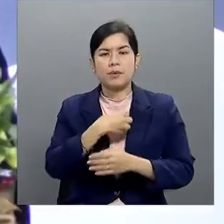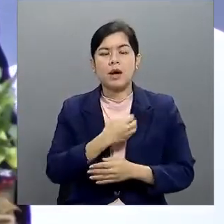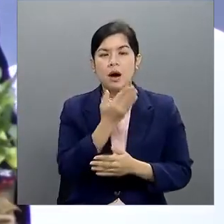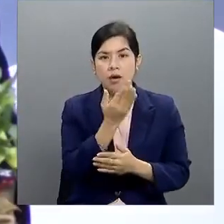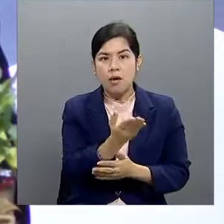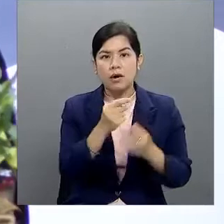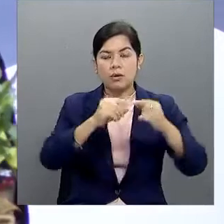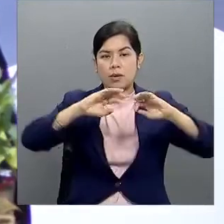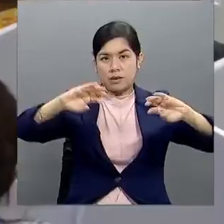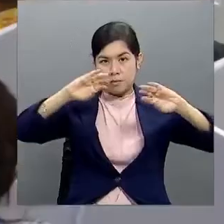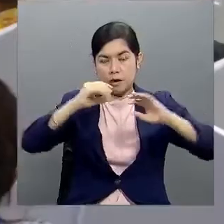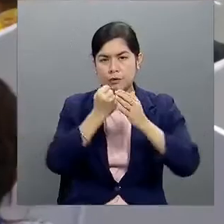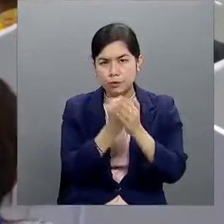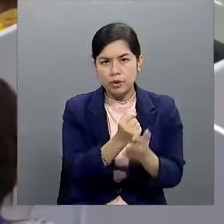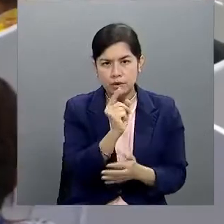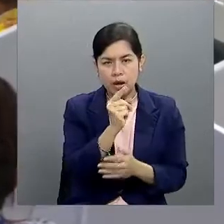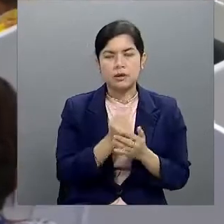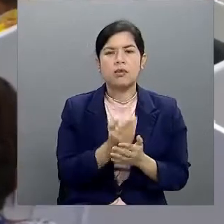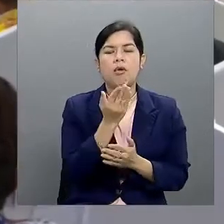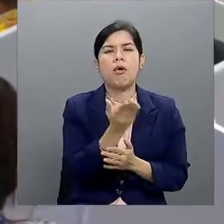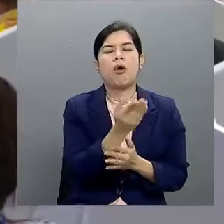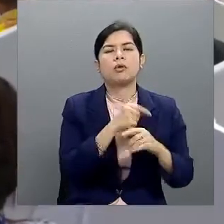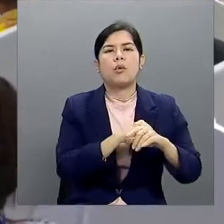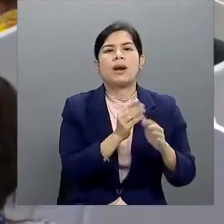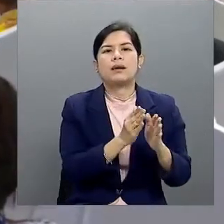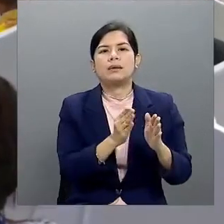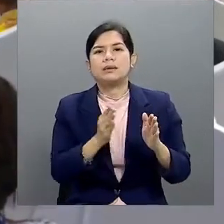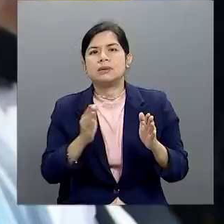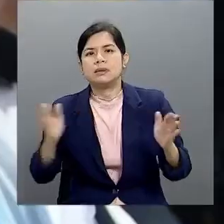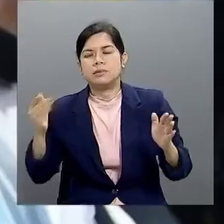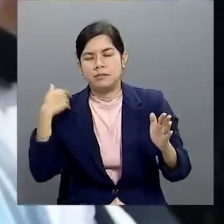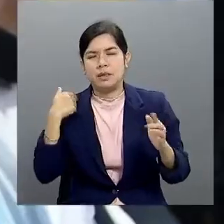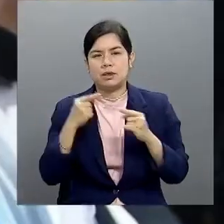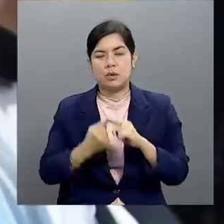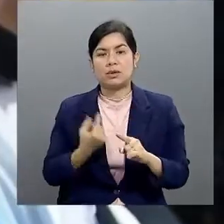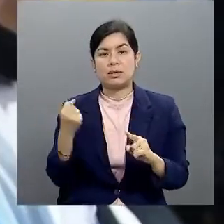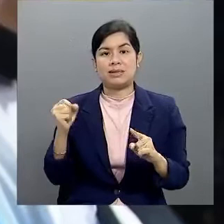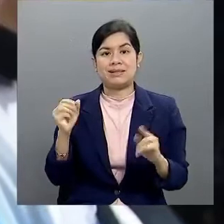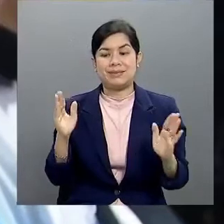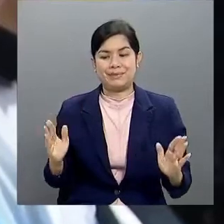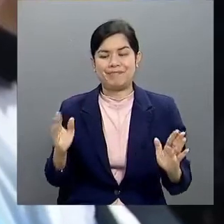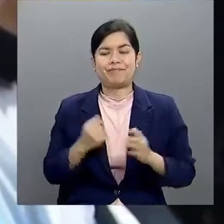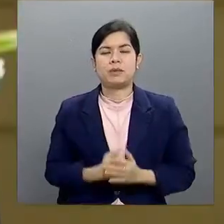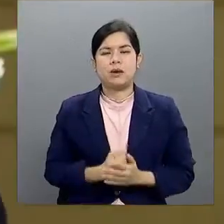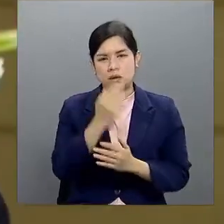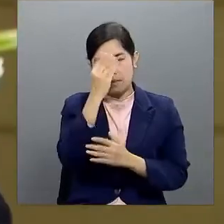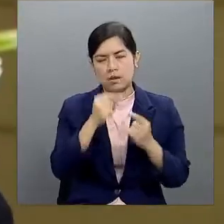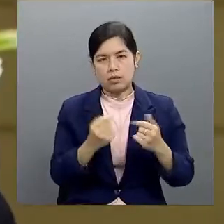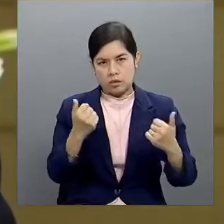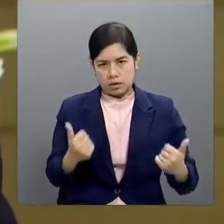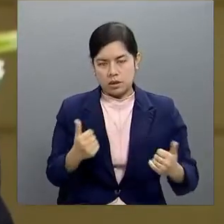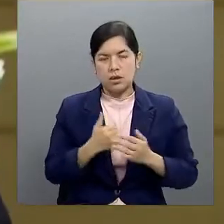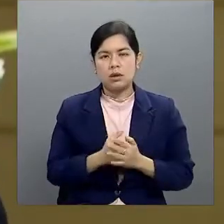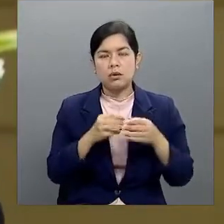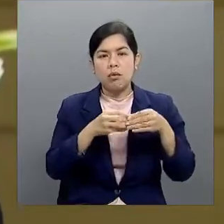ด่วนคือการยืดการพักชำระหนี้ออกไปจากที่สิ้นสุดในเดือนตุลาคมนี้เนื่องจากจนถึงขนาดนี้ยังไม่มีนักท่องเที่ยว